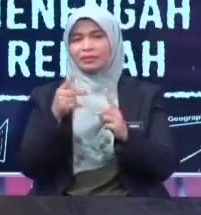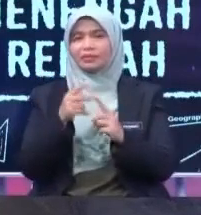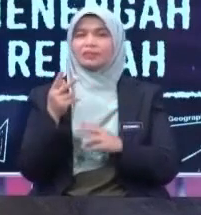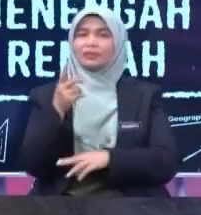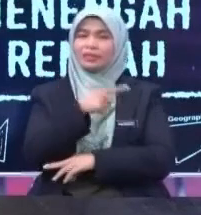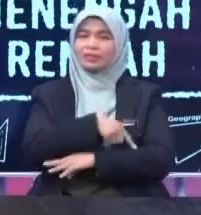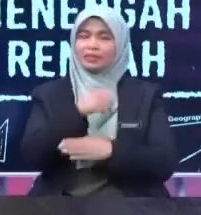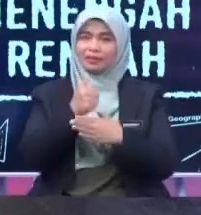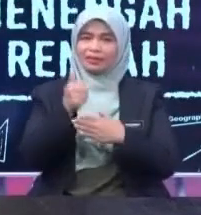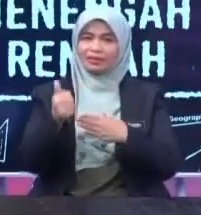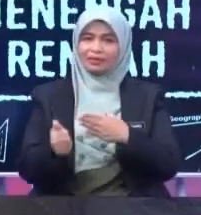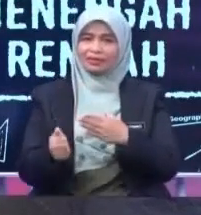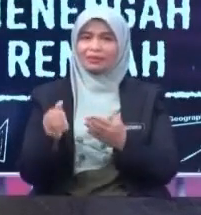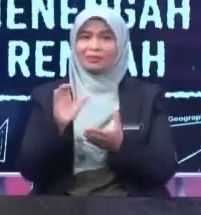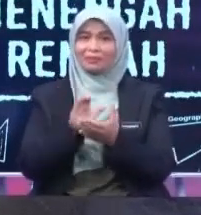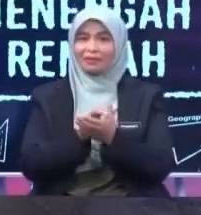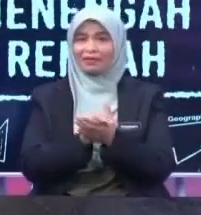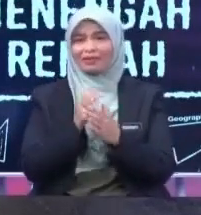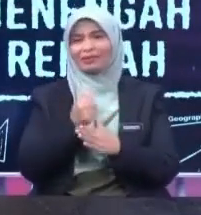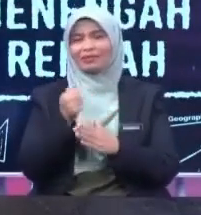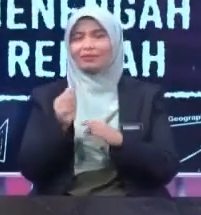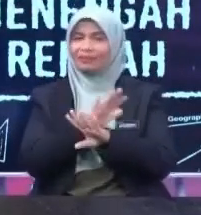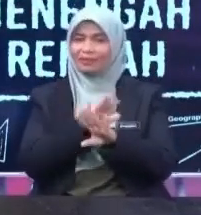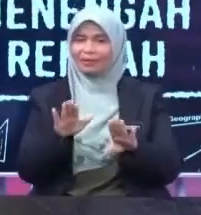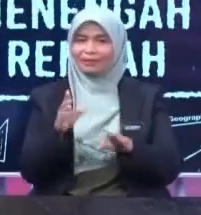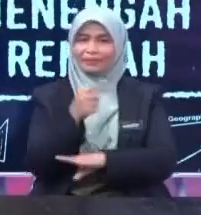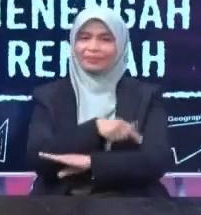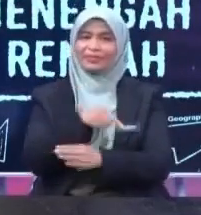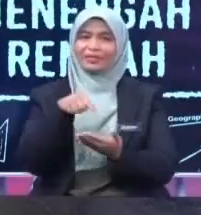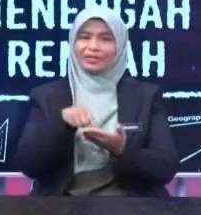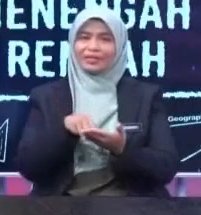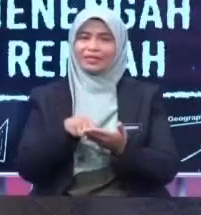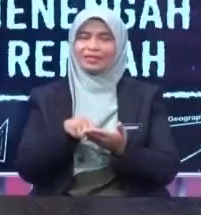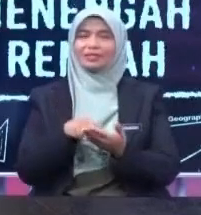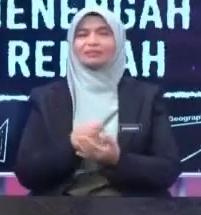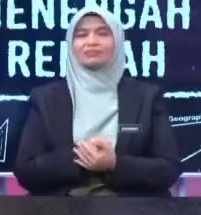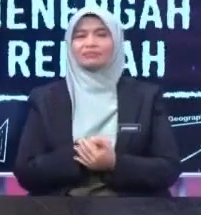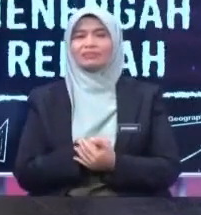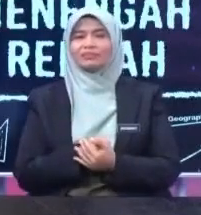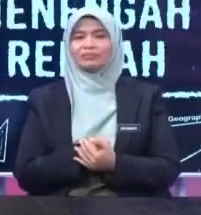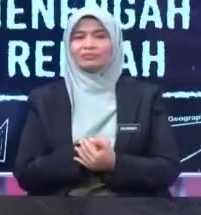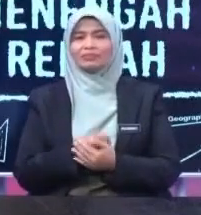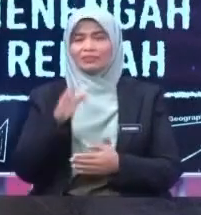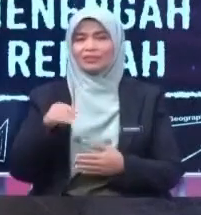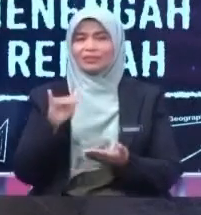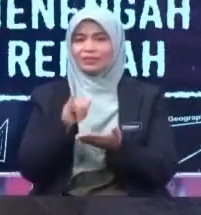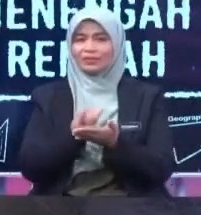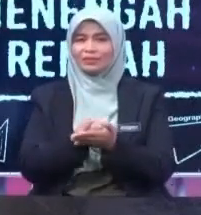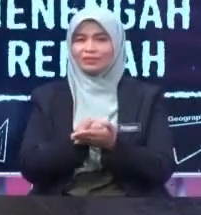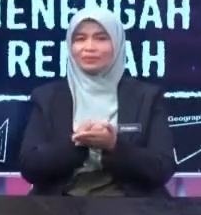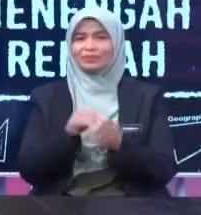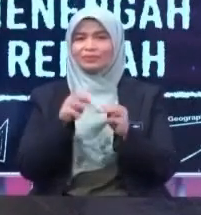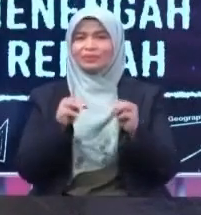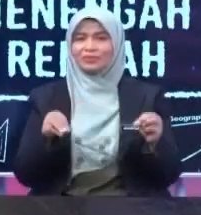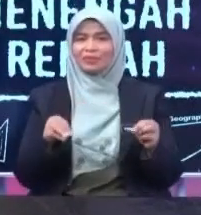hari akhirat, percaya ke tidak hari akhirat. Jadi hari ini Ustazah akan ceritakan. Tapi sebelum tu Ustazah, bukan saya seorang saja murid Ustazah pada hari